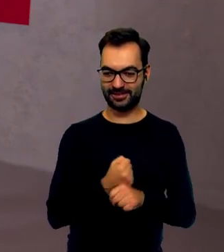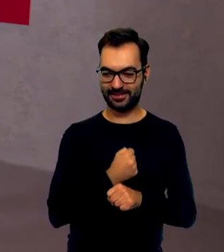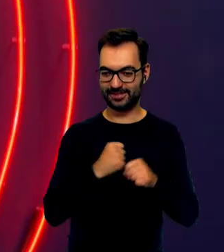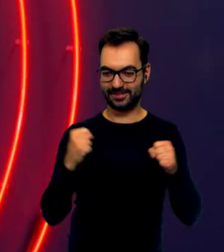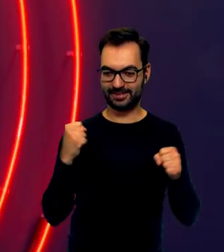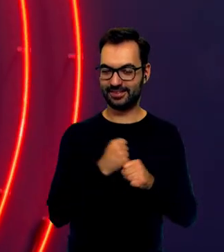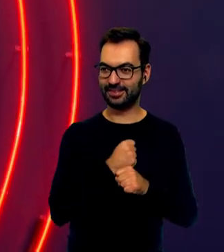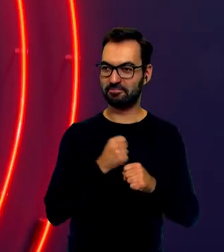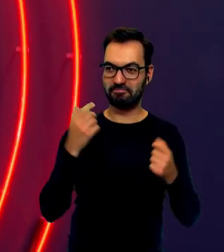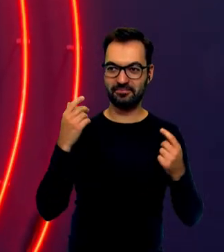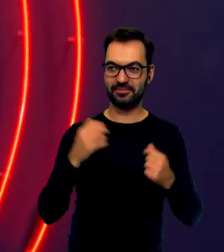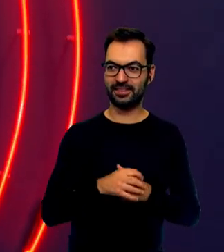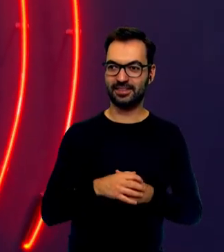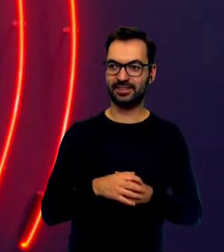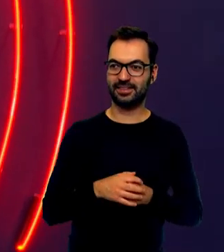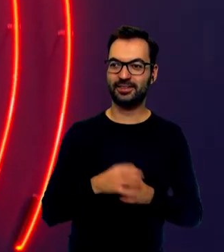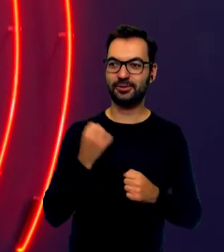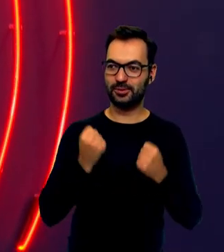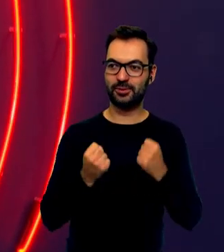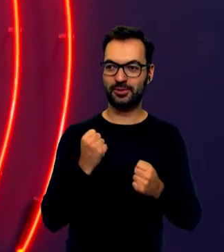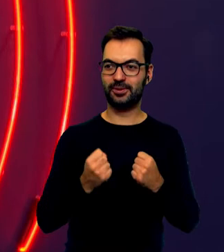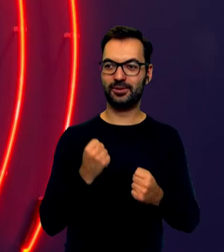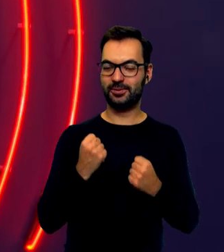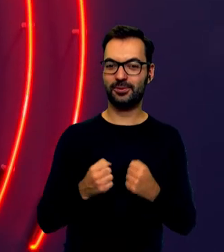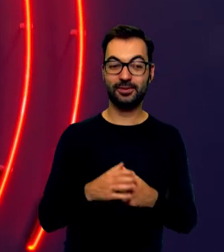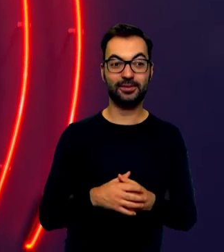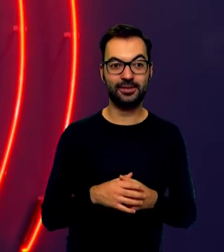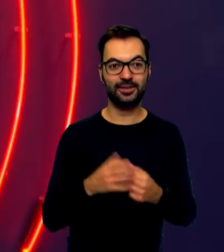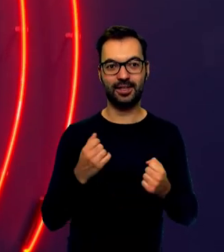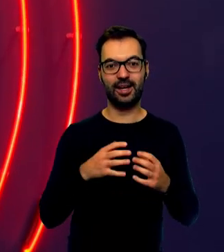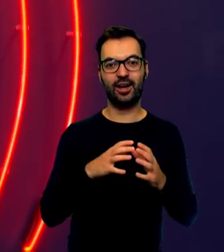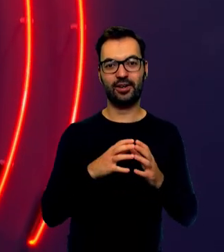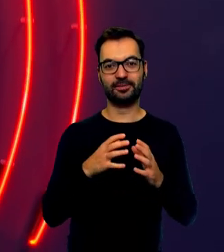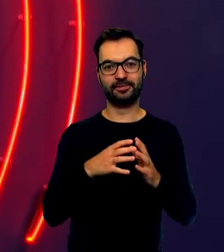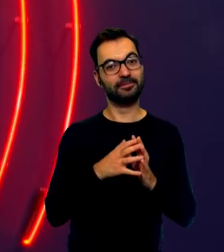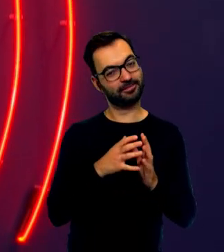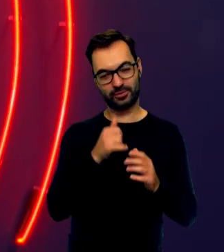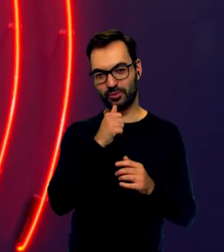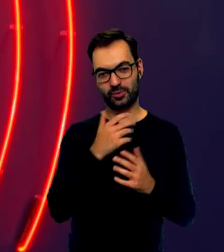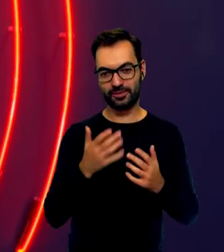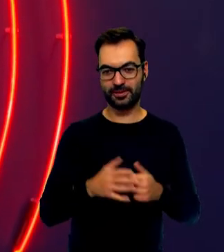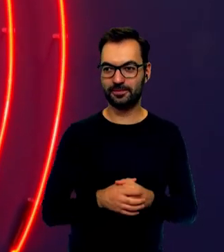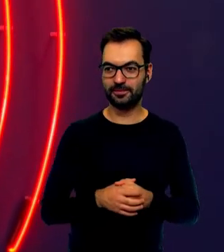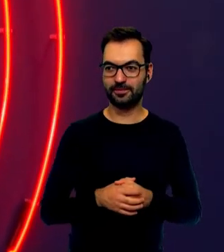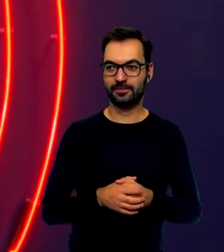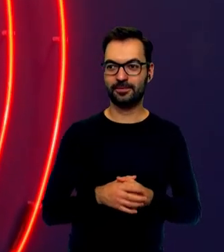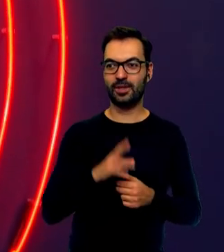wiesz, Jakoś... Będzie ci trudno, powiem ci, bo to jest taka rozbudowana odpowiedź, ale spróbuj.